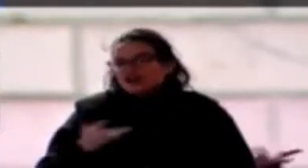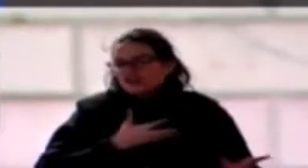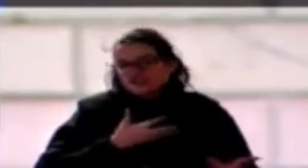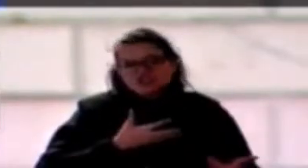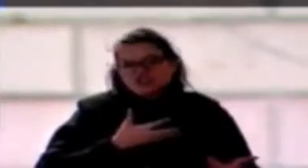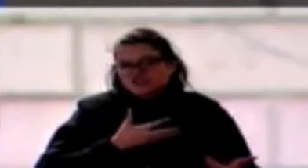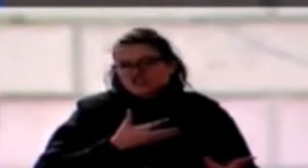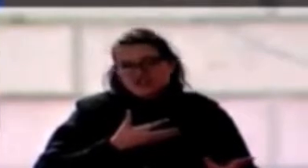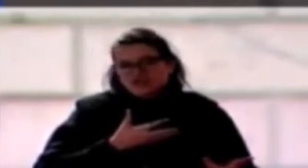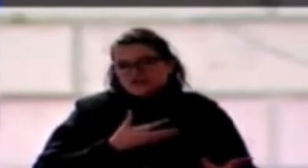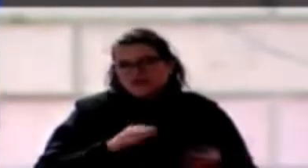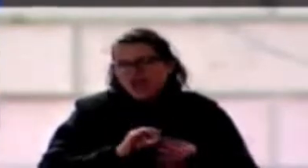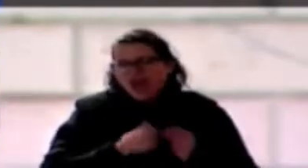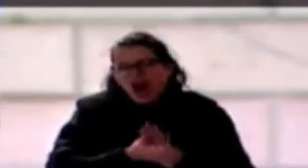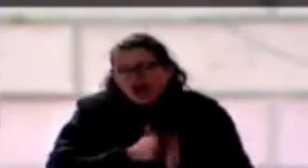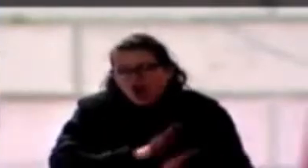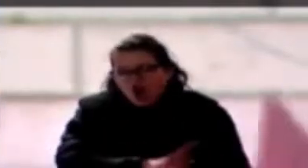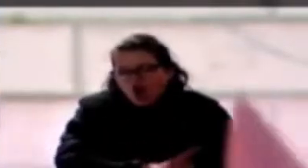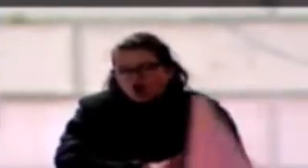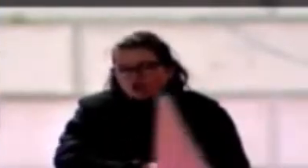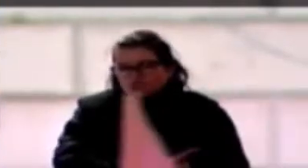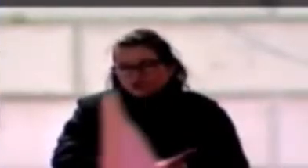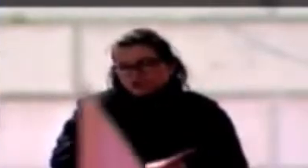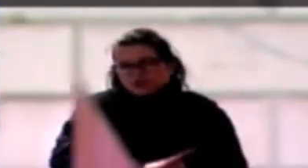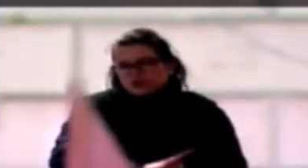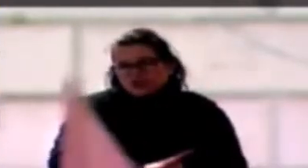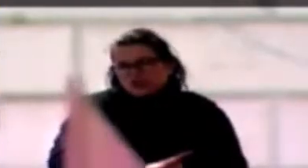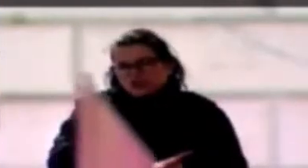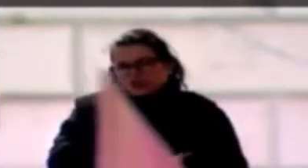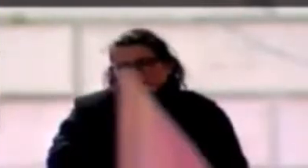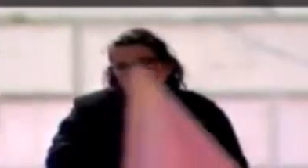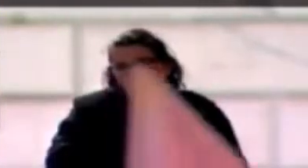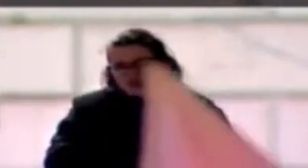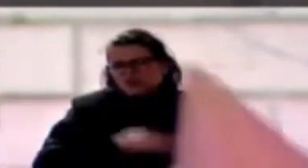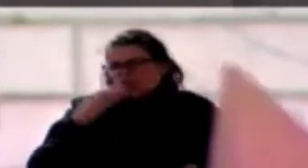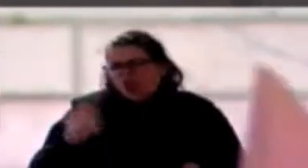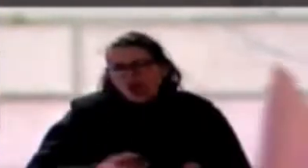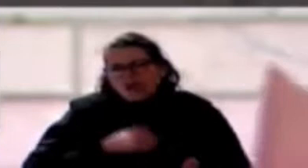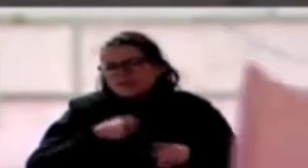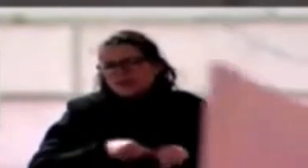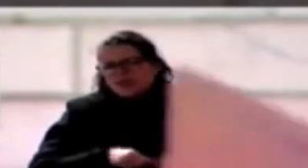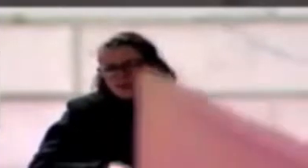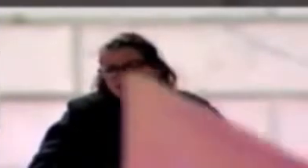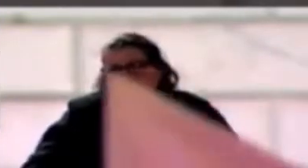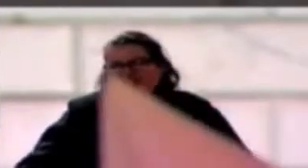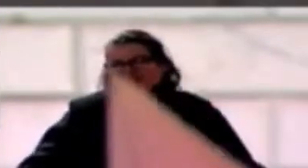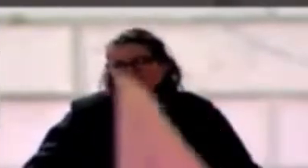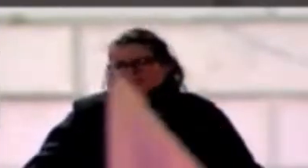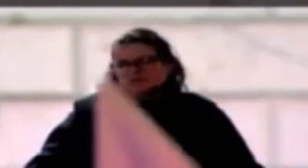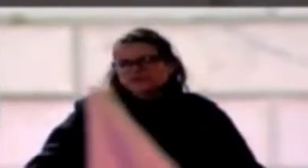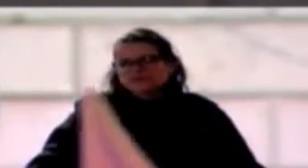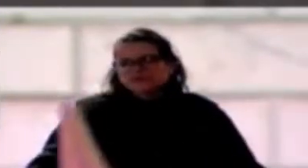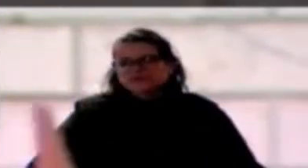sui ricatti incrociati che vanno avanti nel nostro Paese e che si basano sul contenuto di